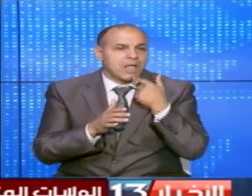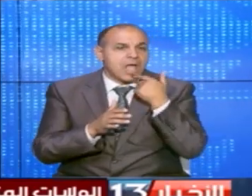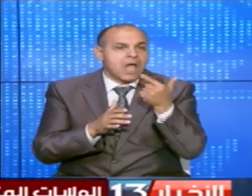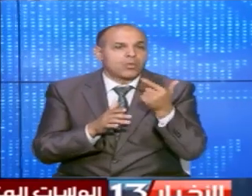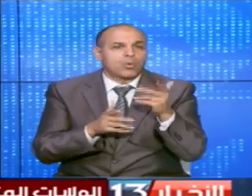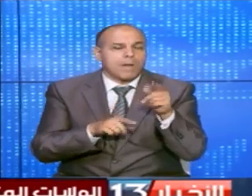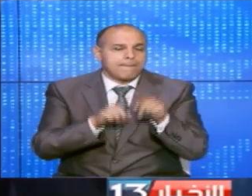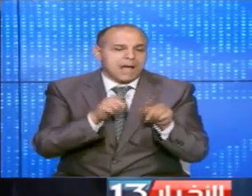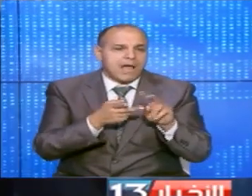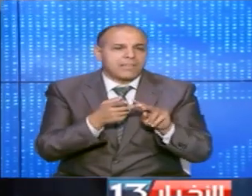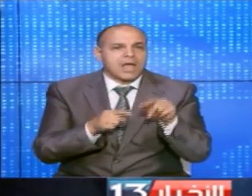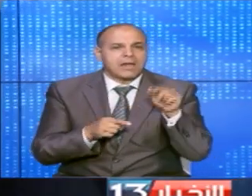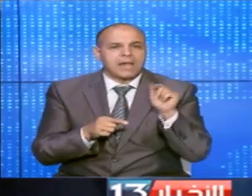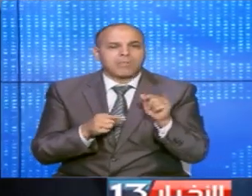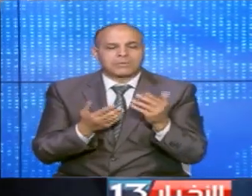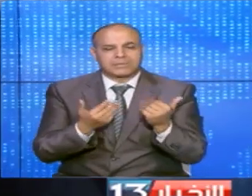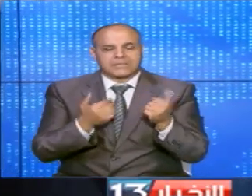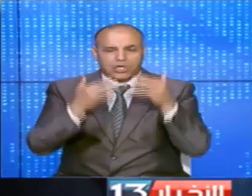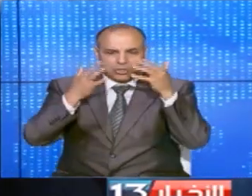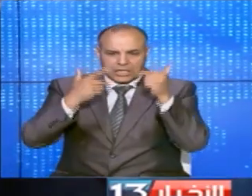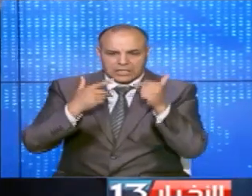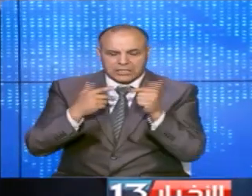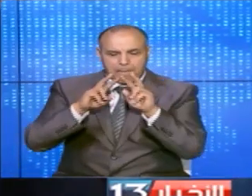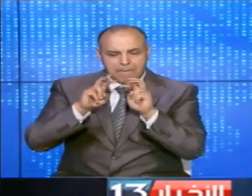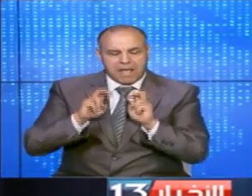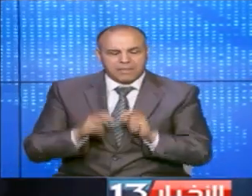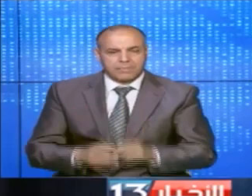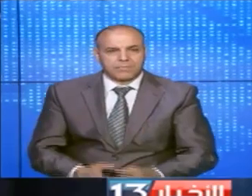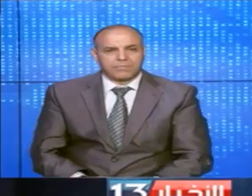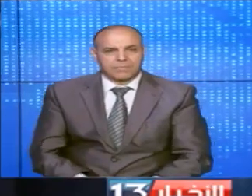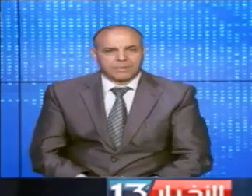ذهب البعض الى ضروره انتظار نتائج التحقيق